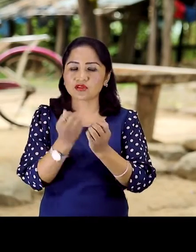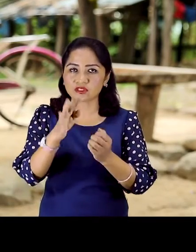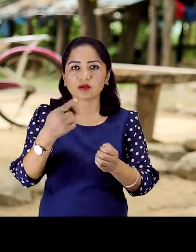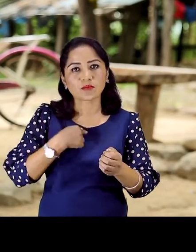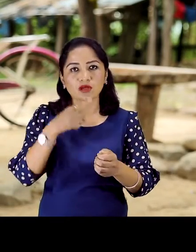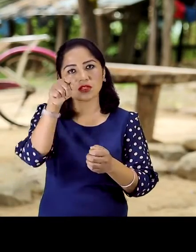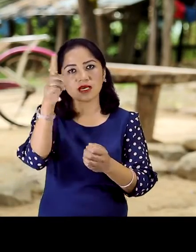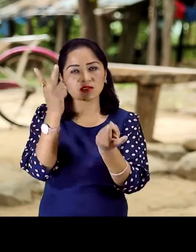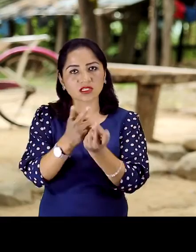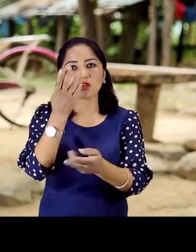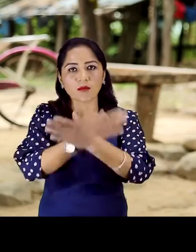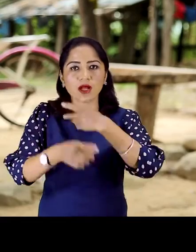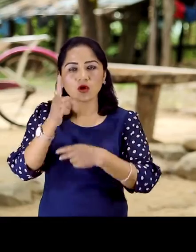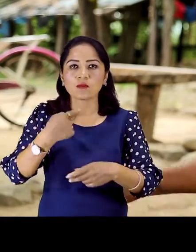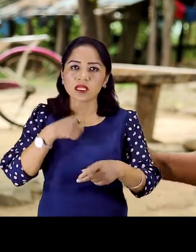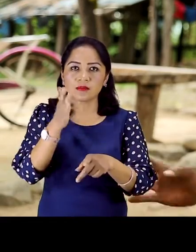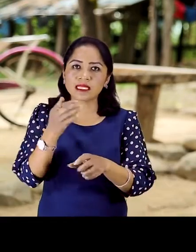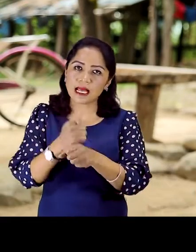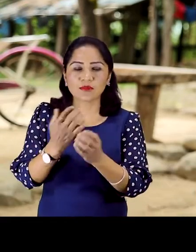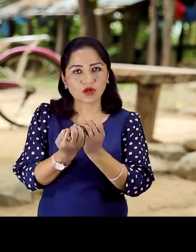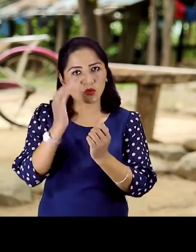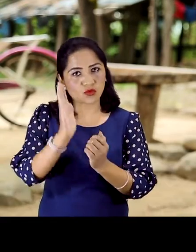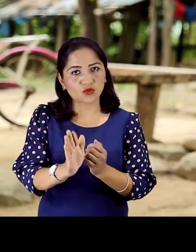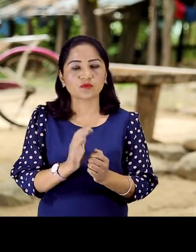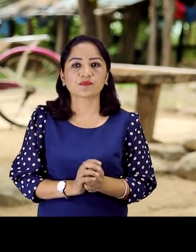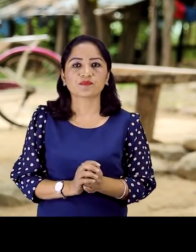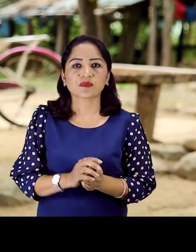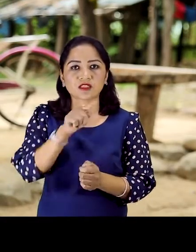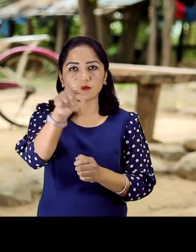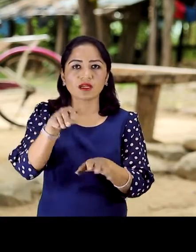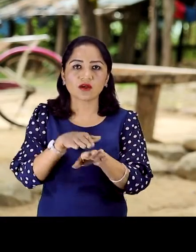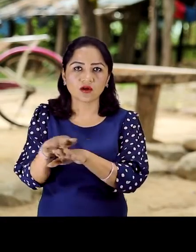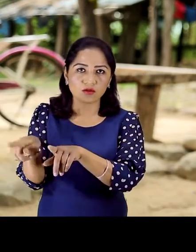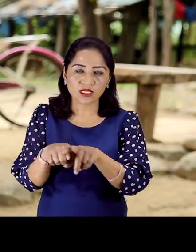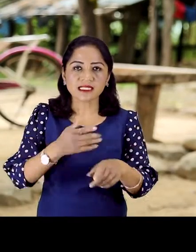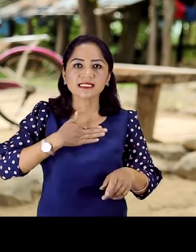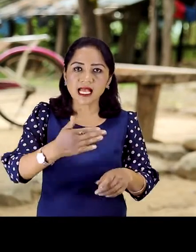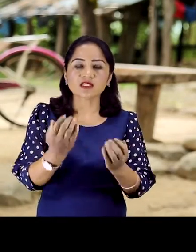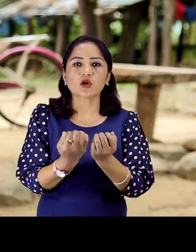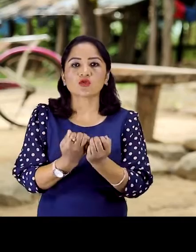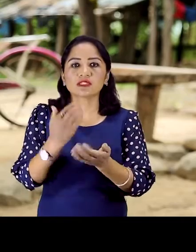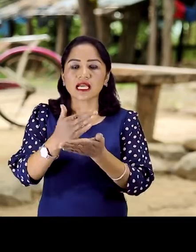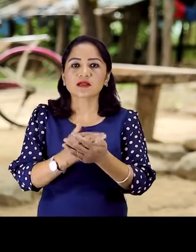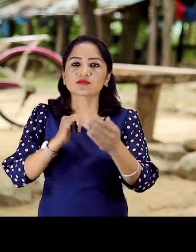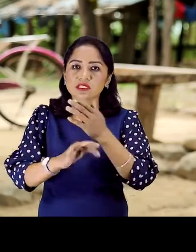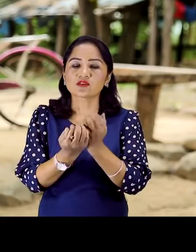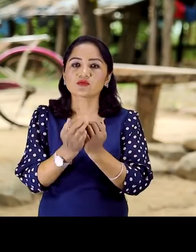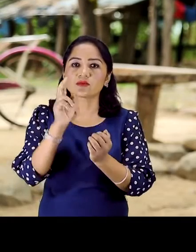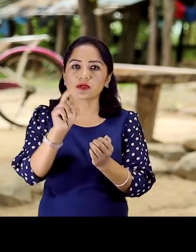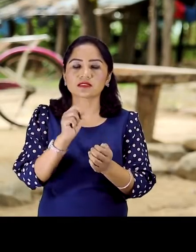अपांगा उनको का मारका